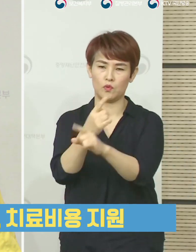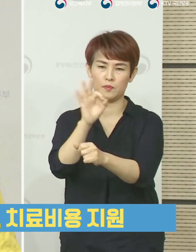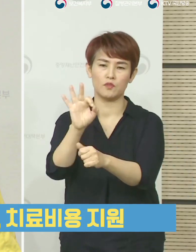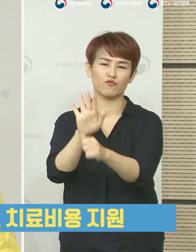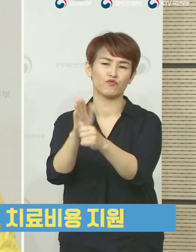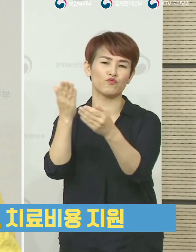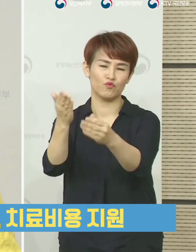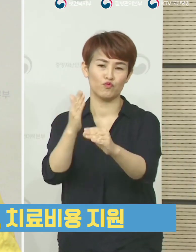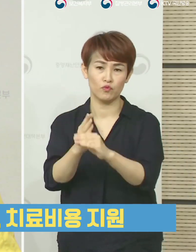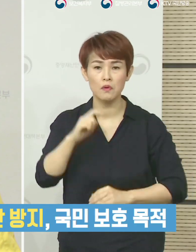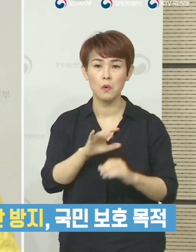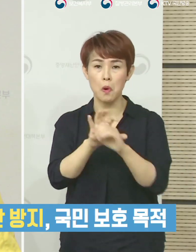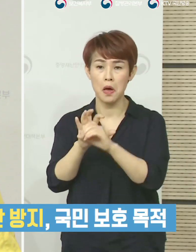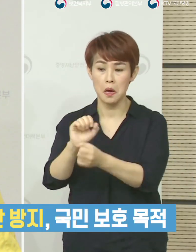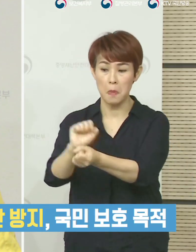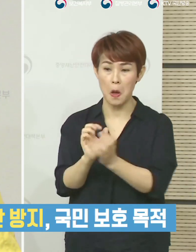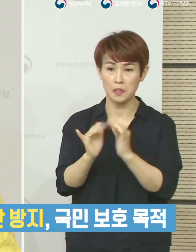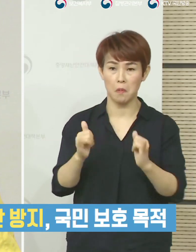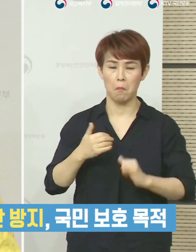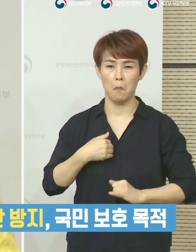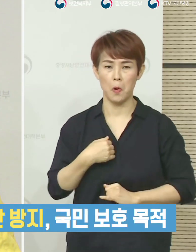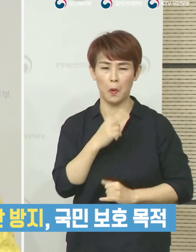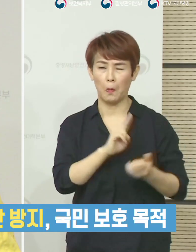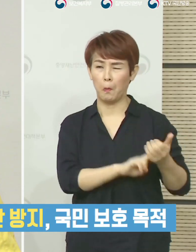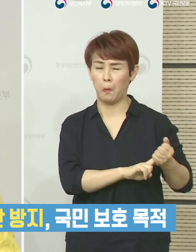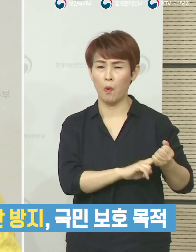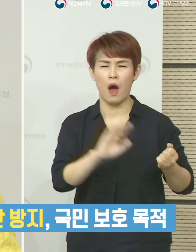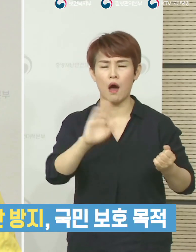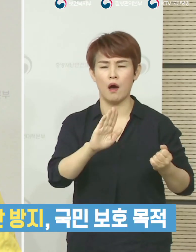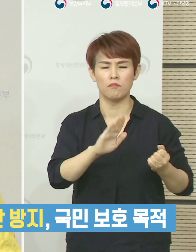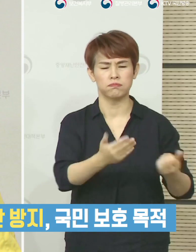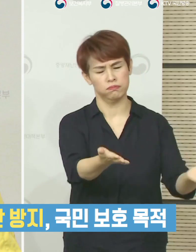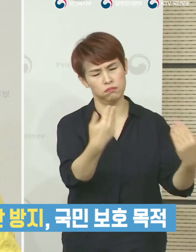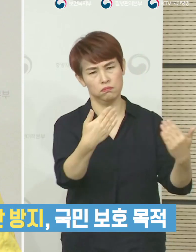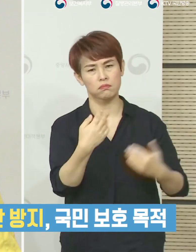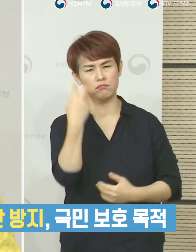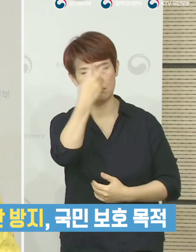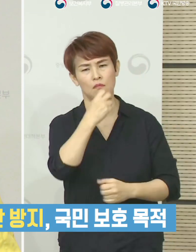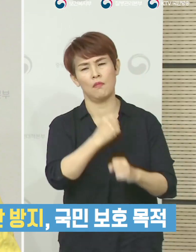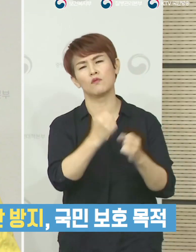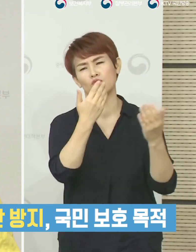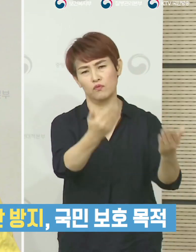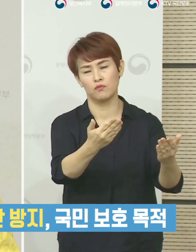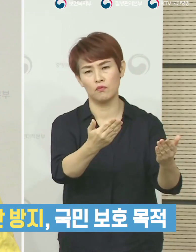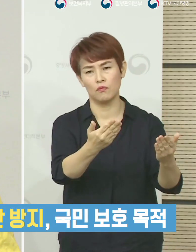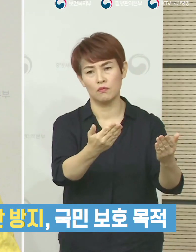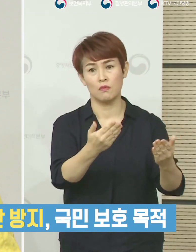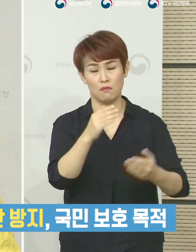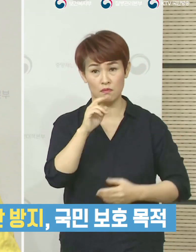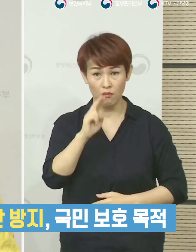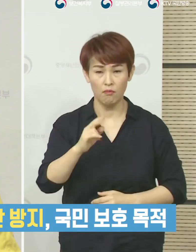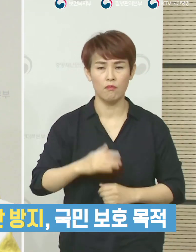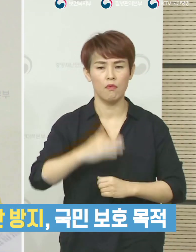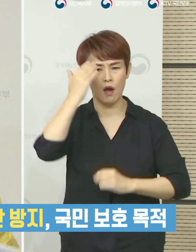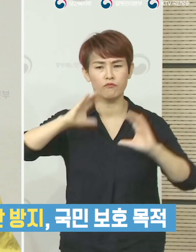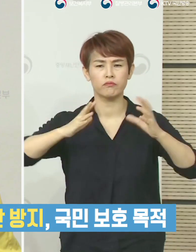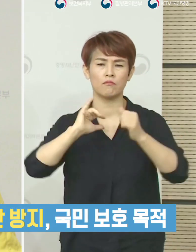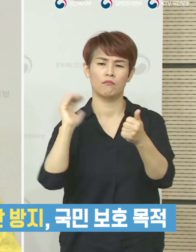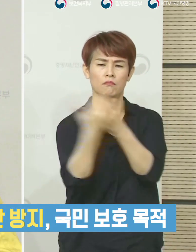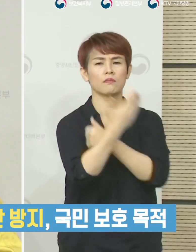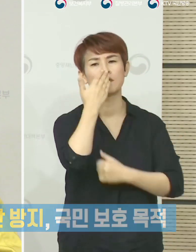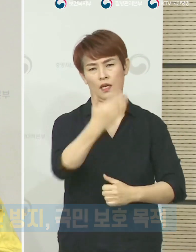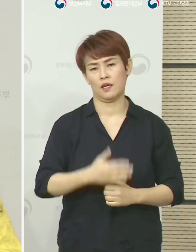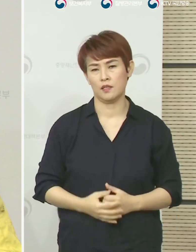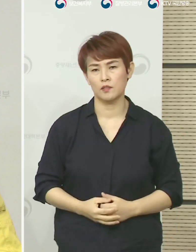환자가 숨지 않고 조기에 진단과 치료를 받게 하여 감염 확산을 막고 우리 국민을 보호하기 위한